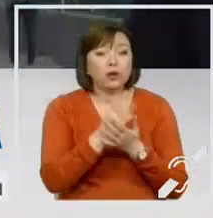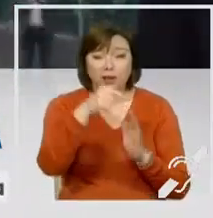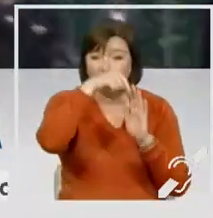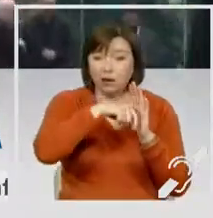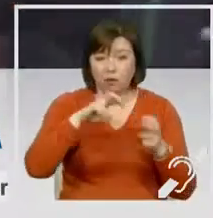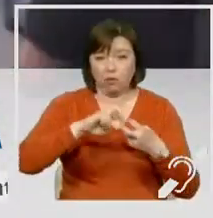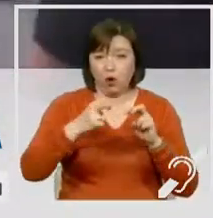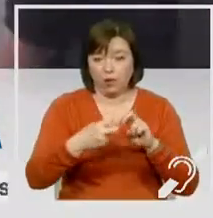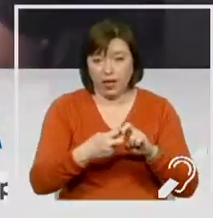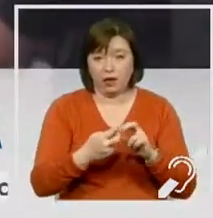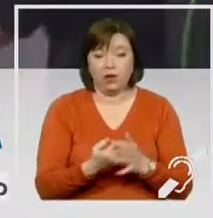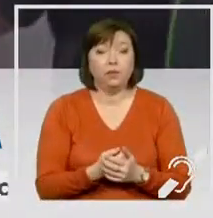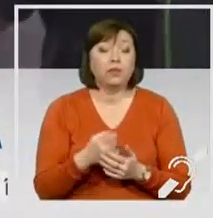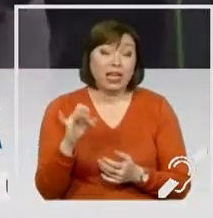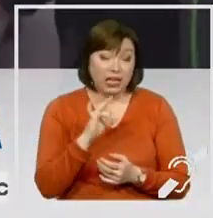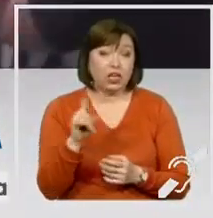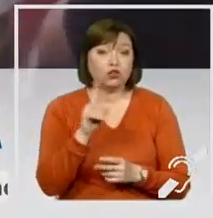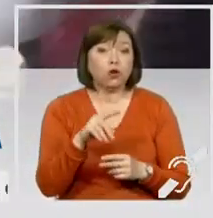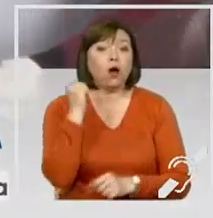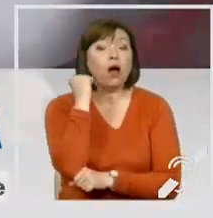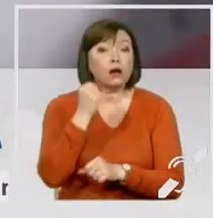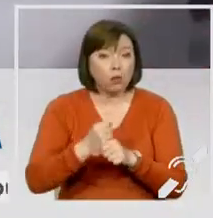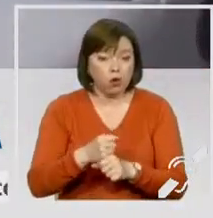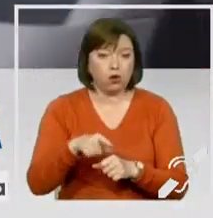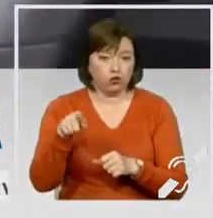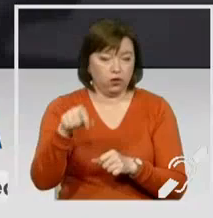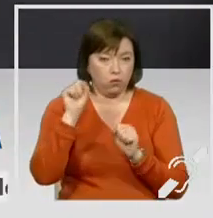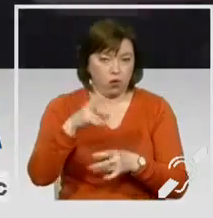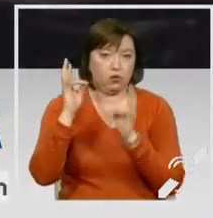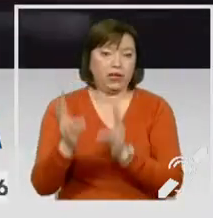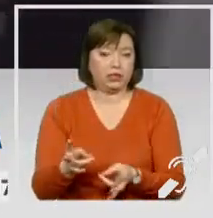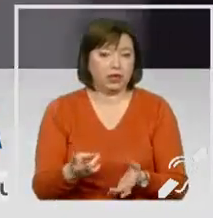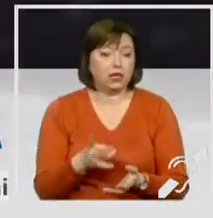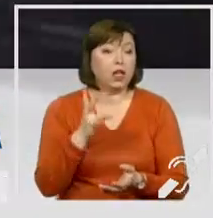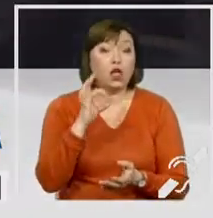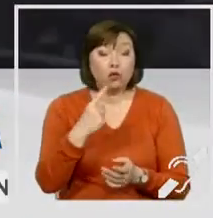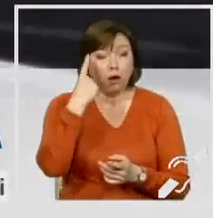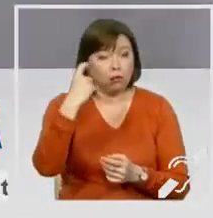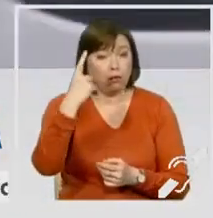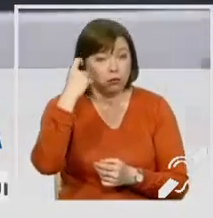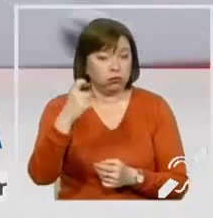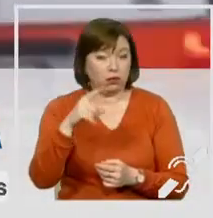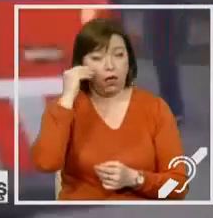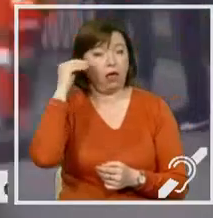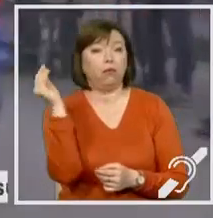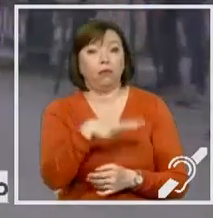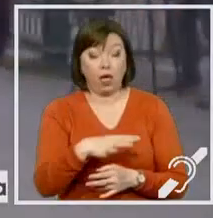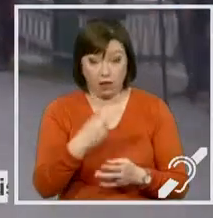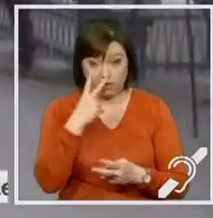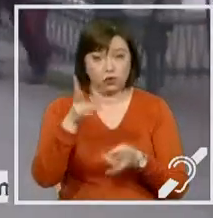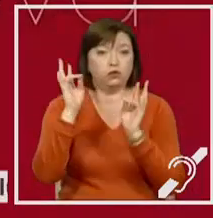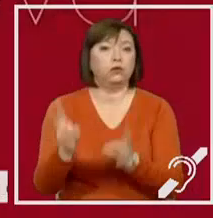tehnice la una dintre hidrocentrale și că muncitorii sunt expuși pericolelor. Se pare însă că semnalul de alarmă a fost ignorat.